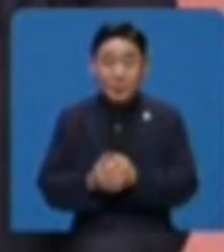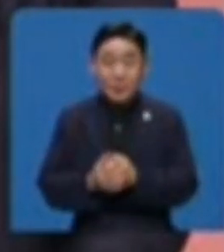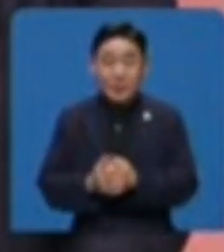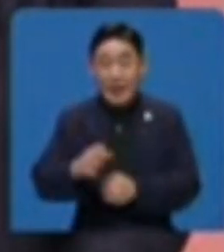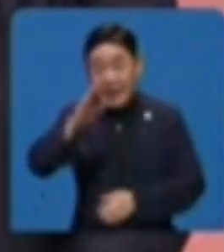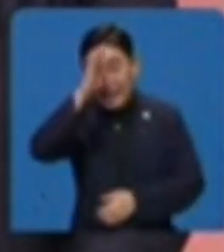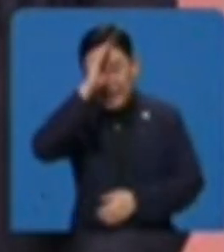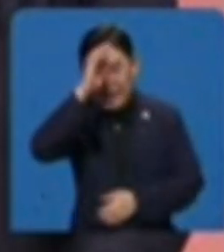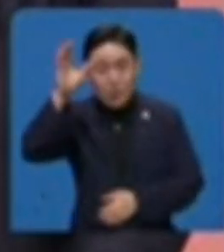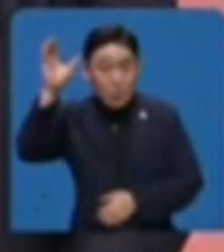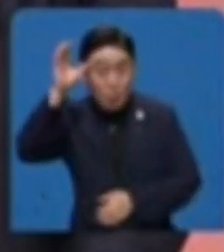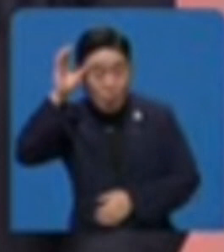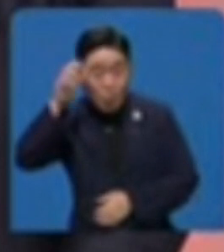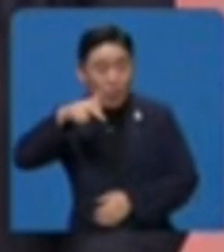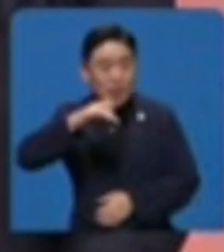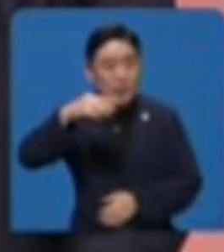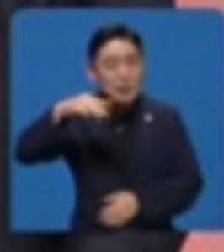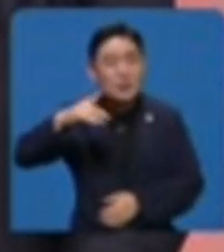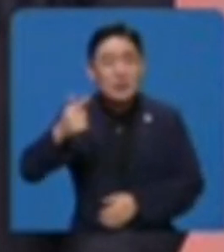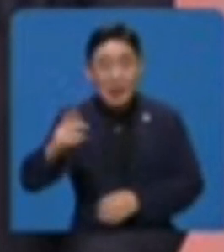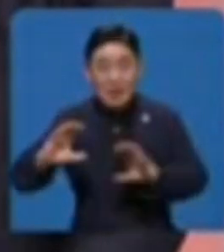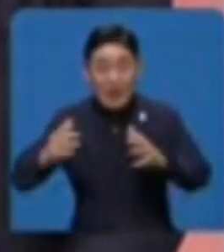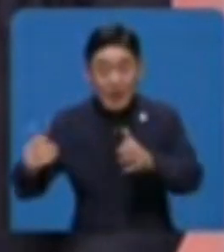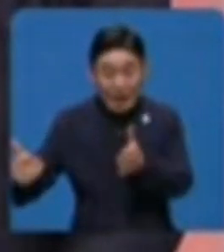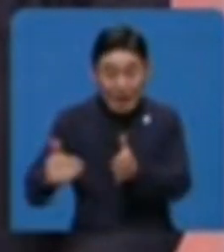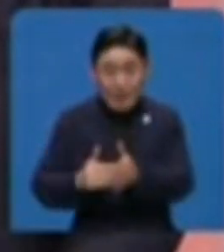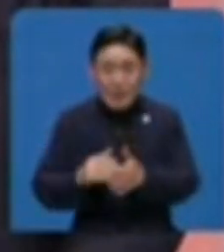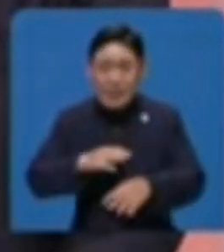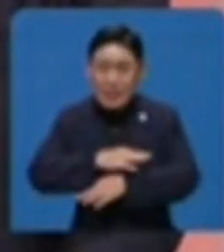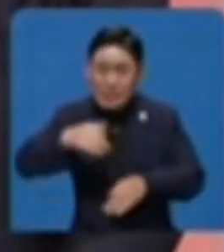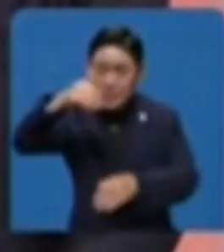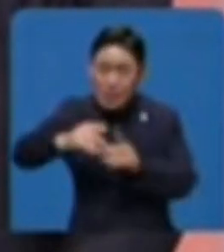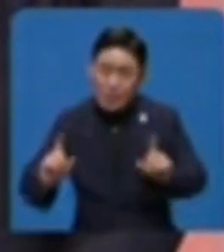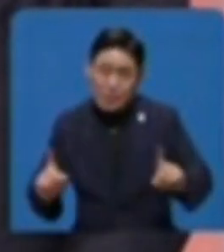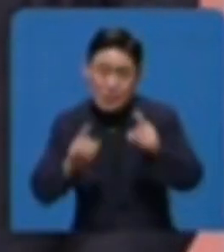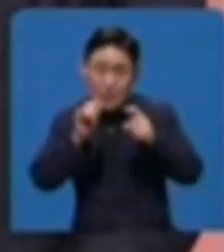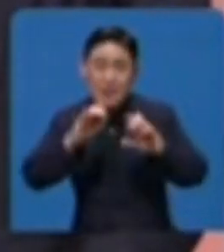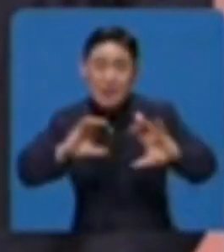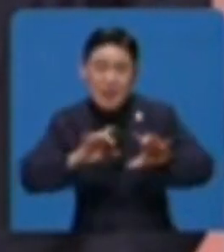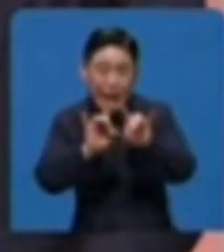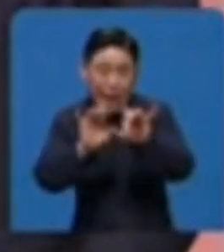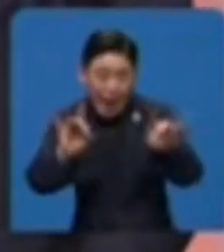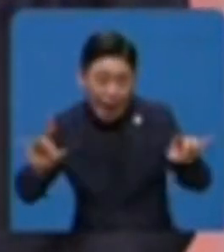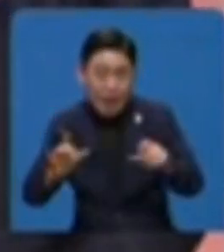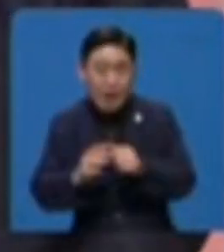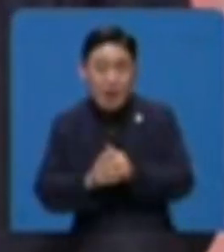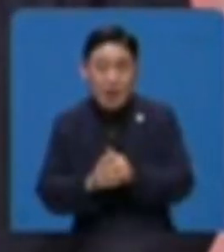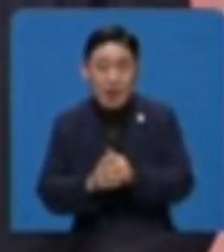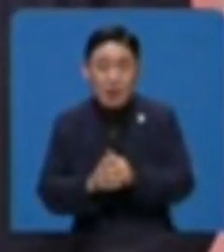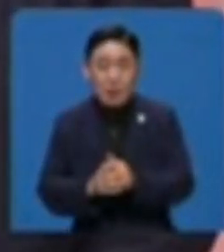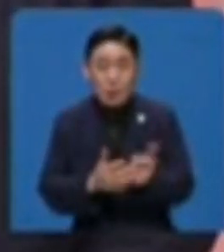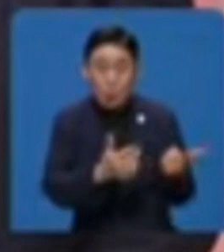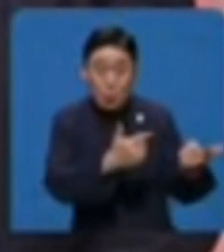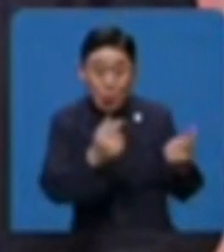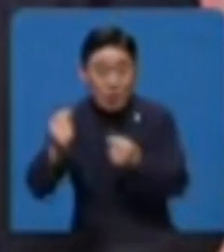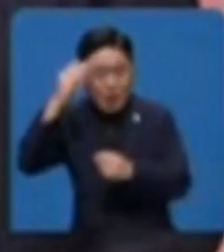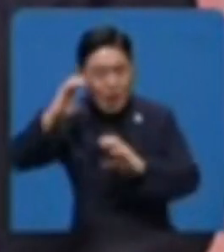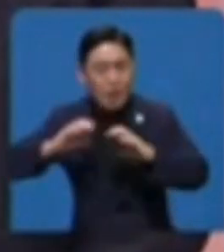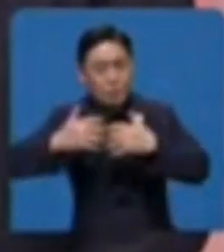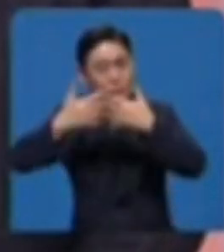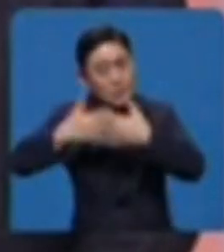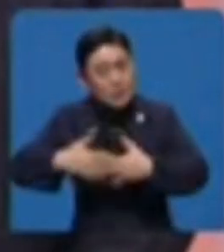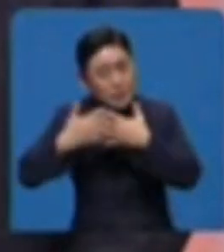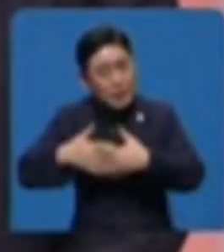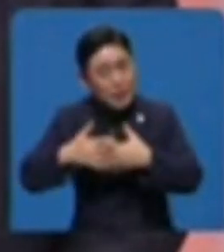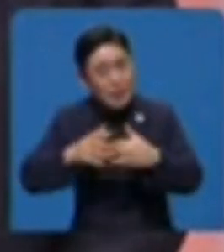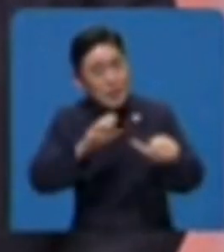어떻게 이라크, 콩고에 이어서 키르기스탄까지 부정선거 시비가 일어나는 나라들마다 모두 다 한국산